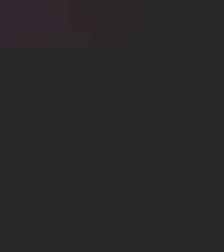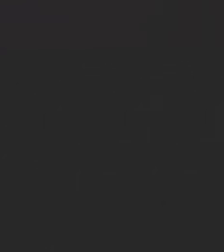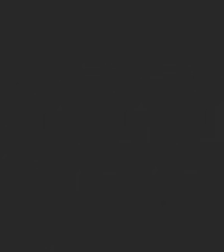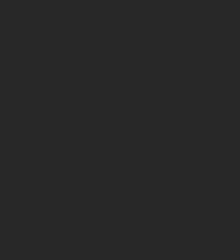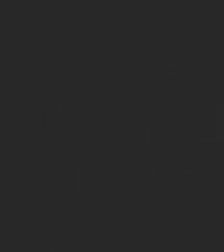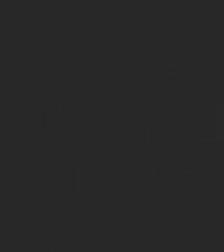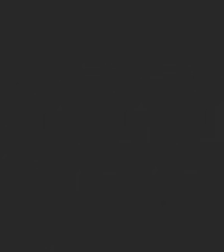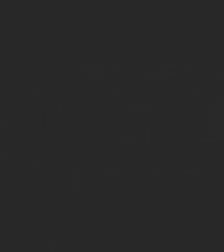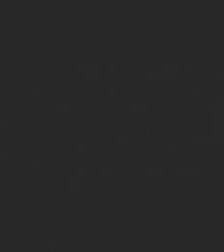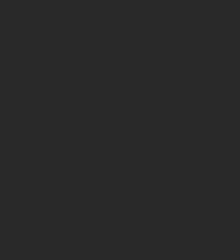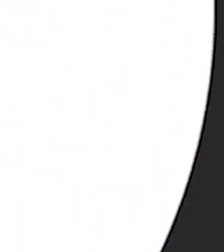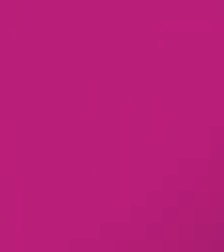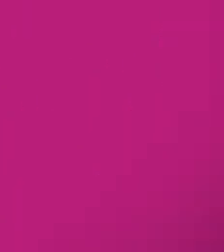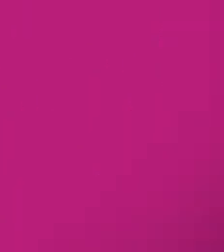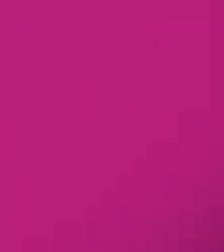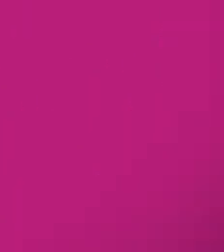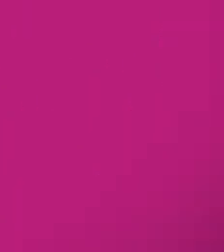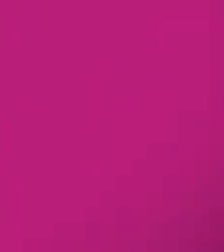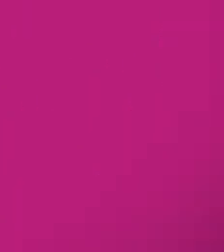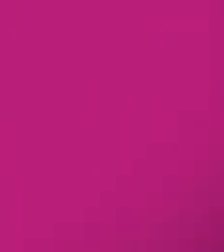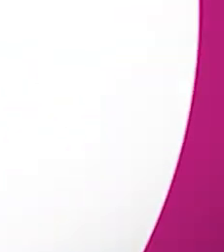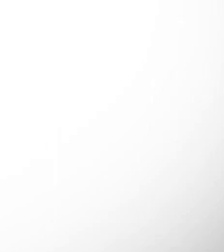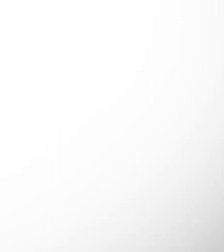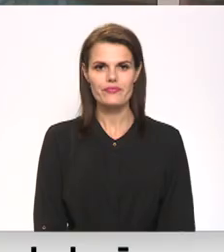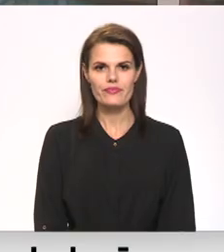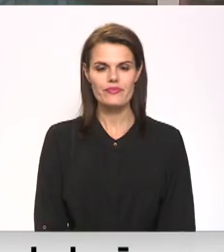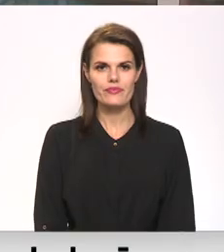Re, visi ēters ir te!